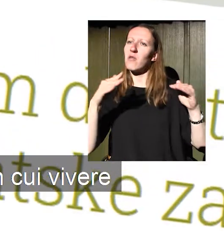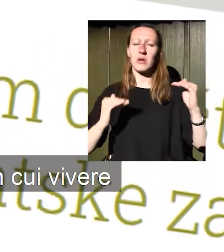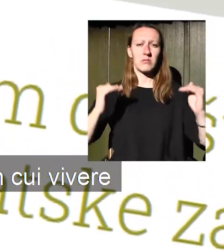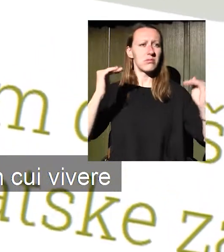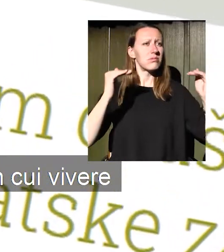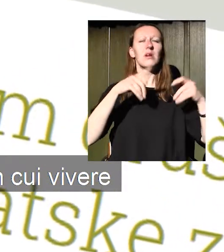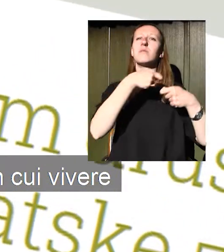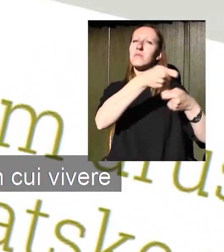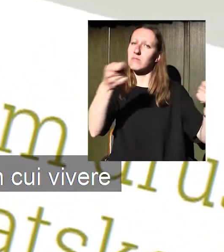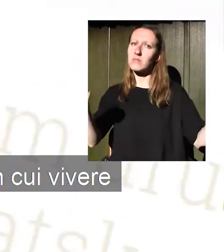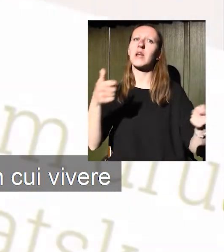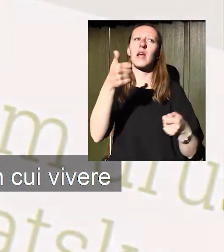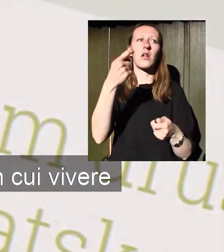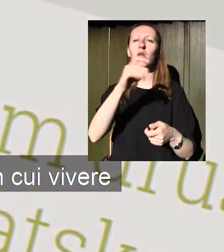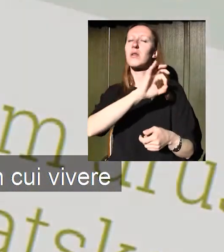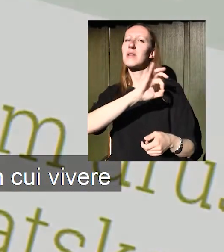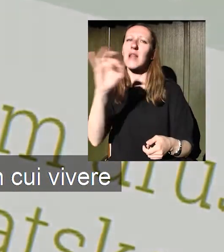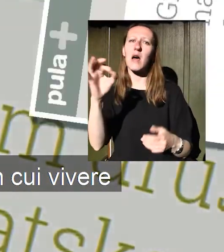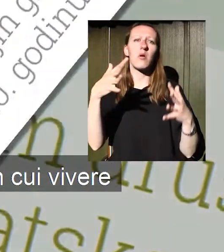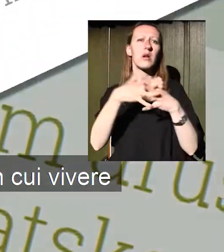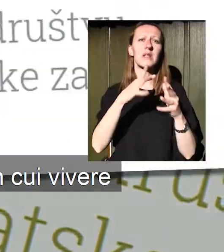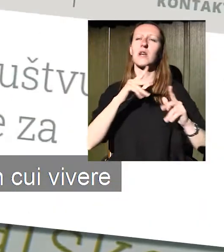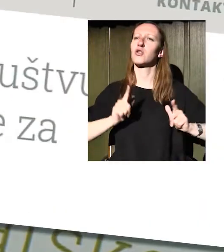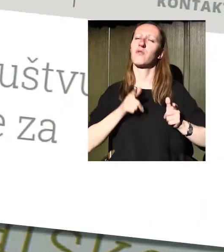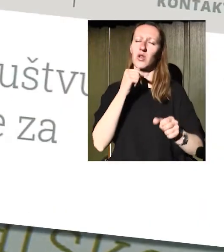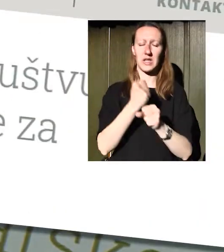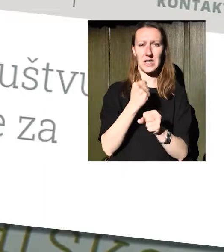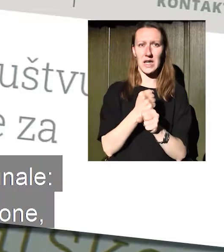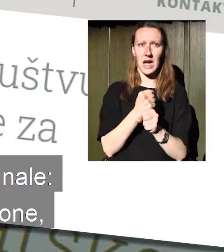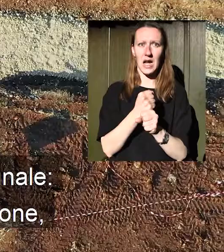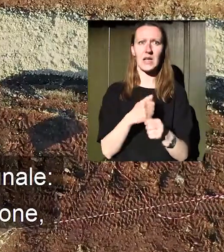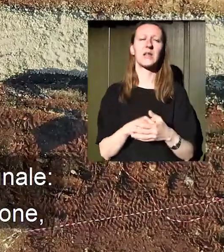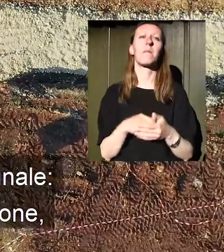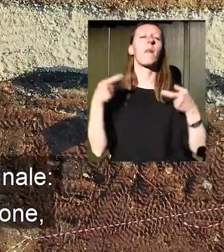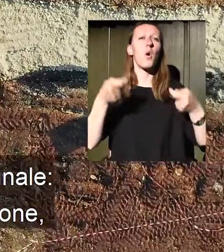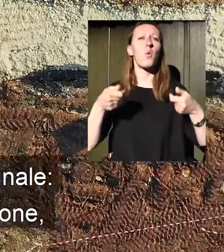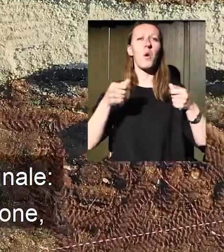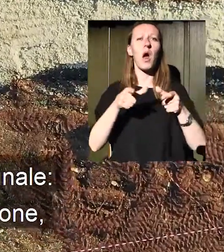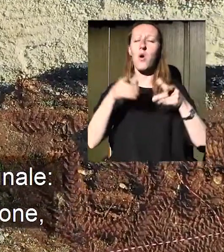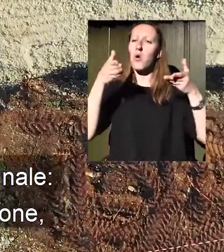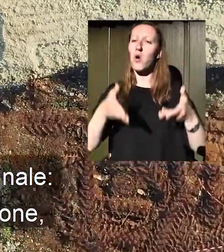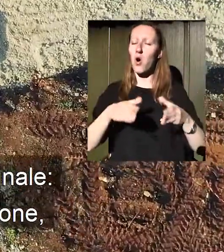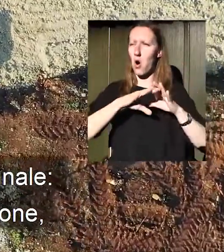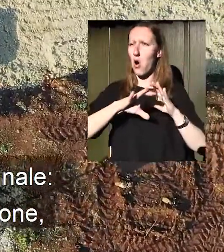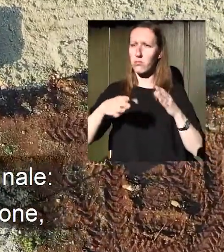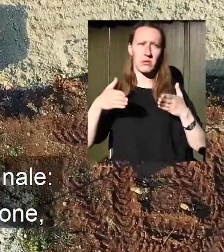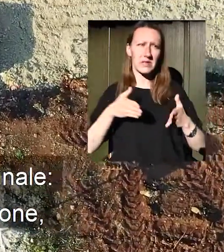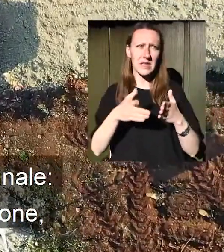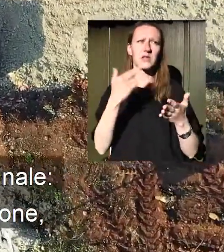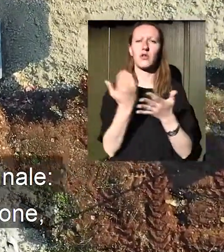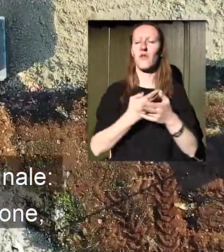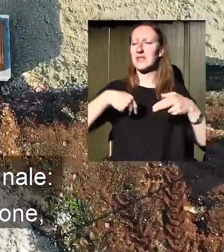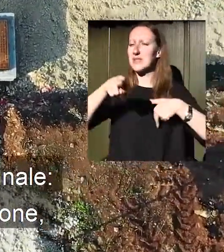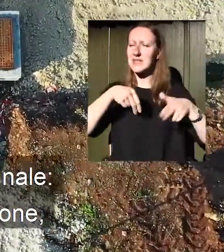s dodijeljenom titulom jednog od najboljih gradova za život i rad. Ulagali smo u komunalnu infrastrukturu, nove